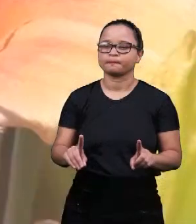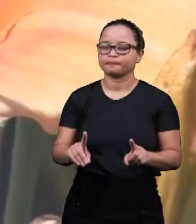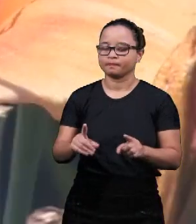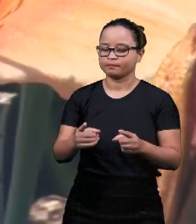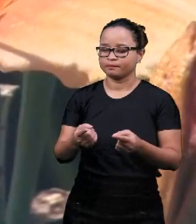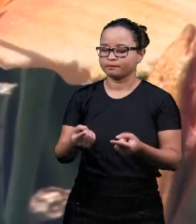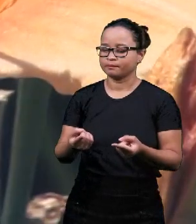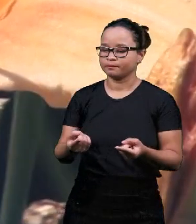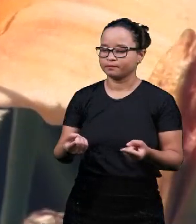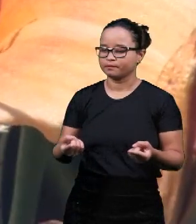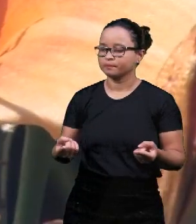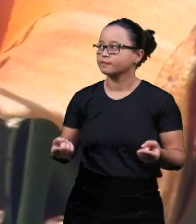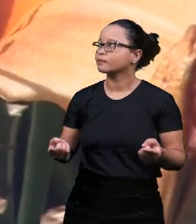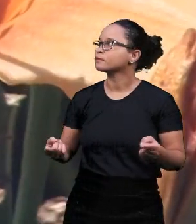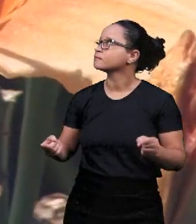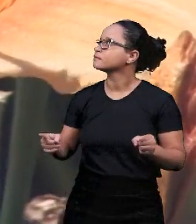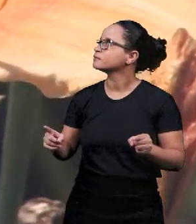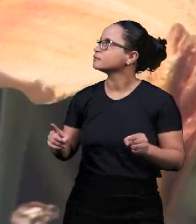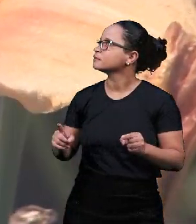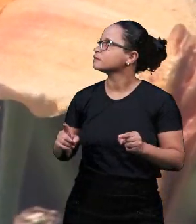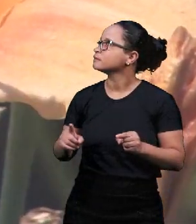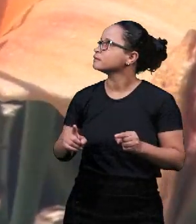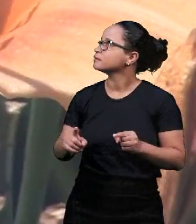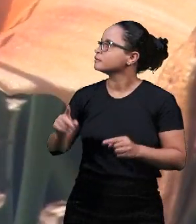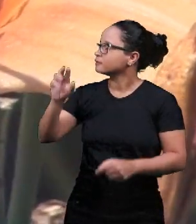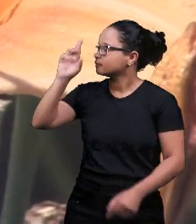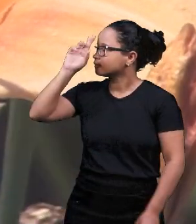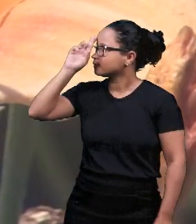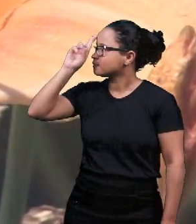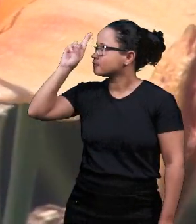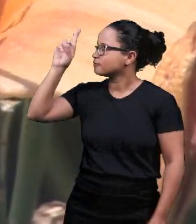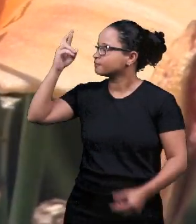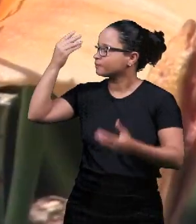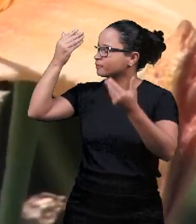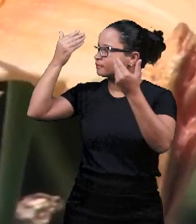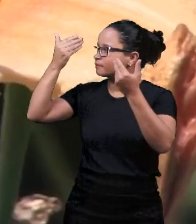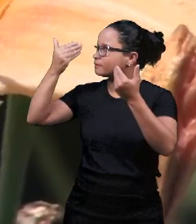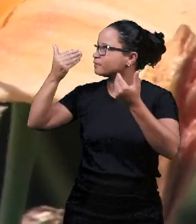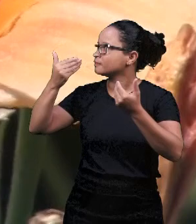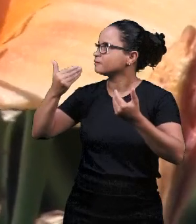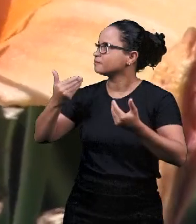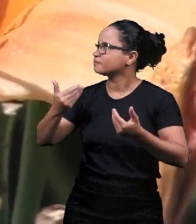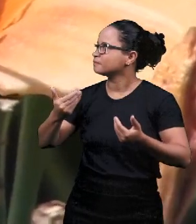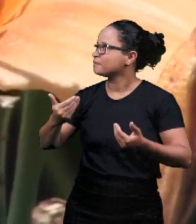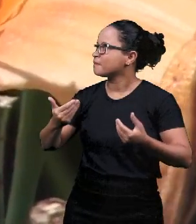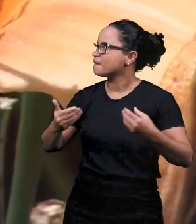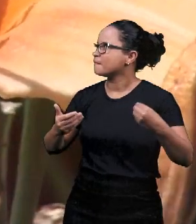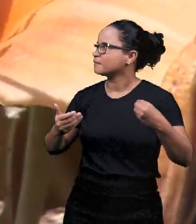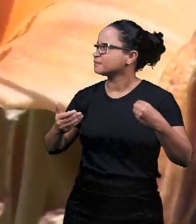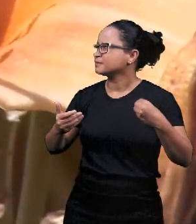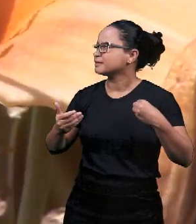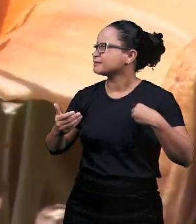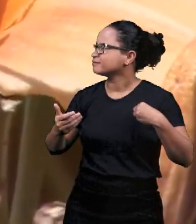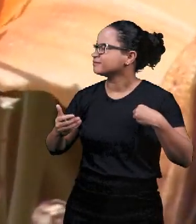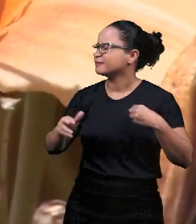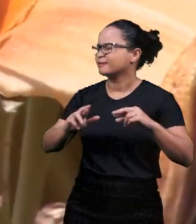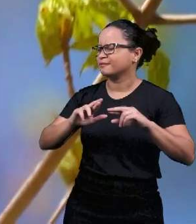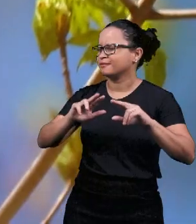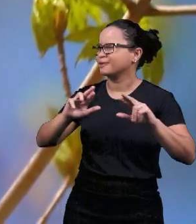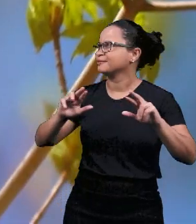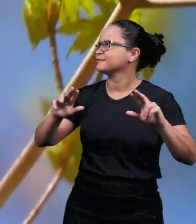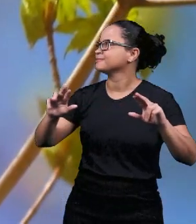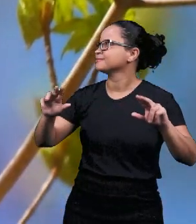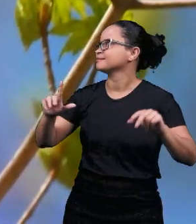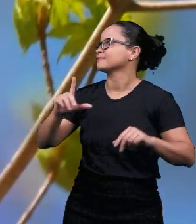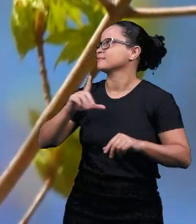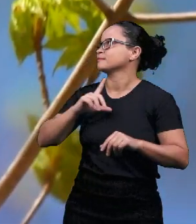pecar. É grande a minha culpa,